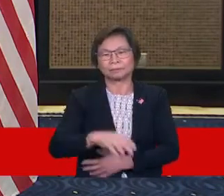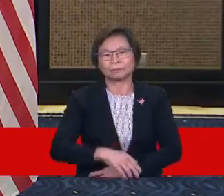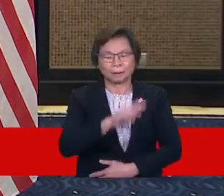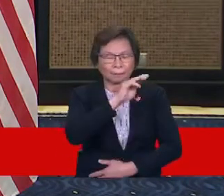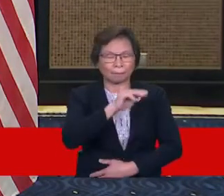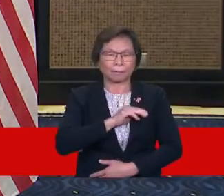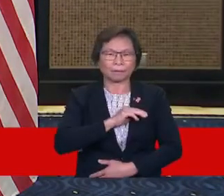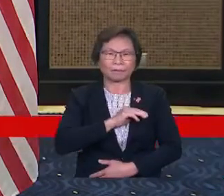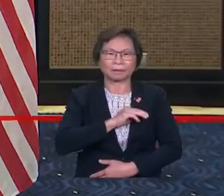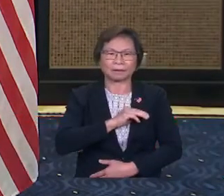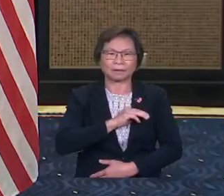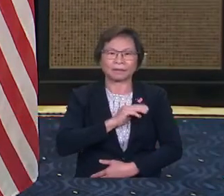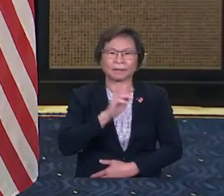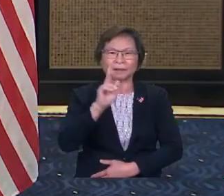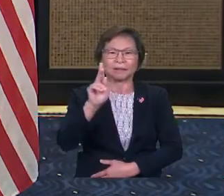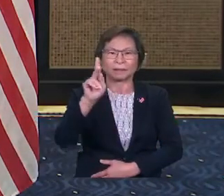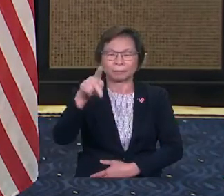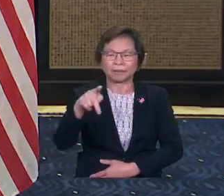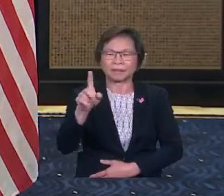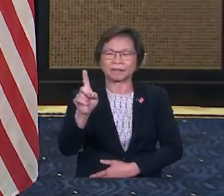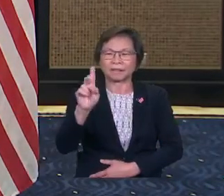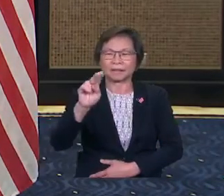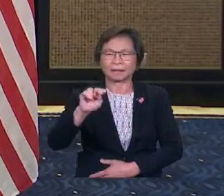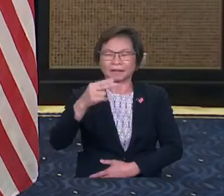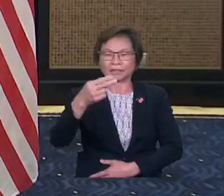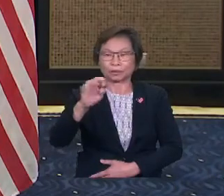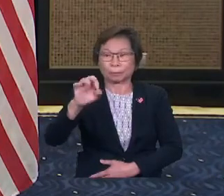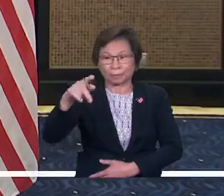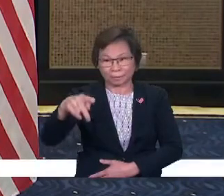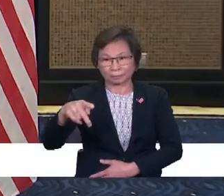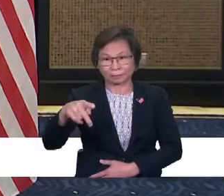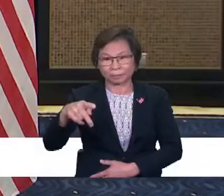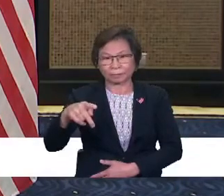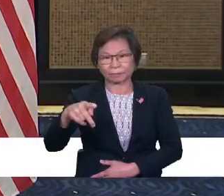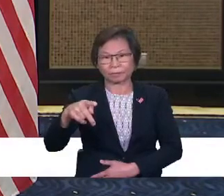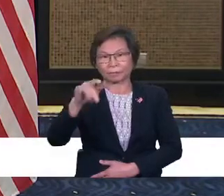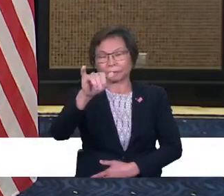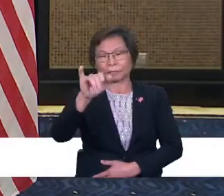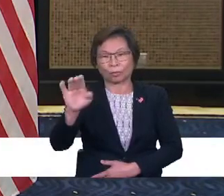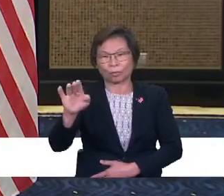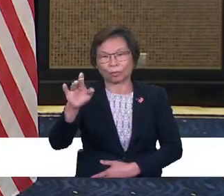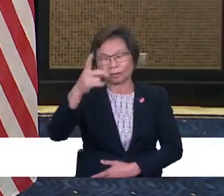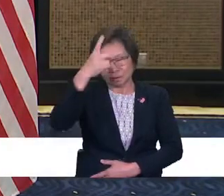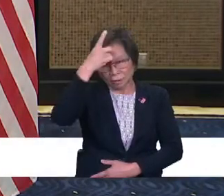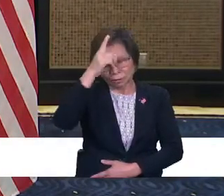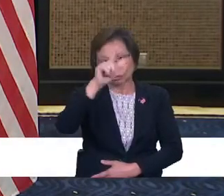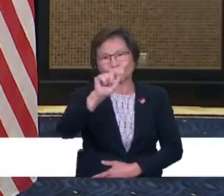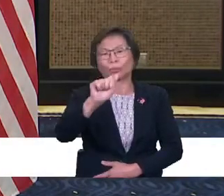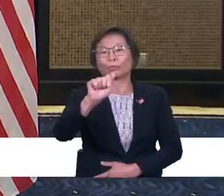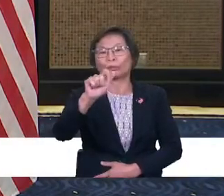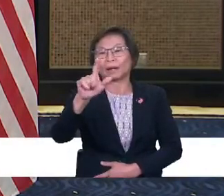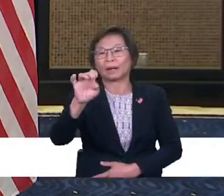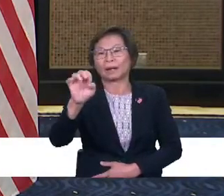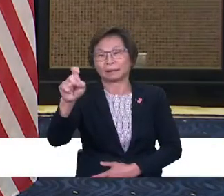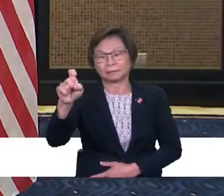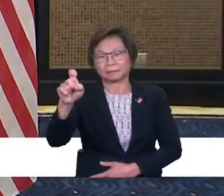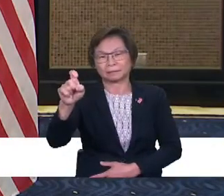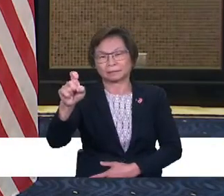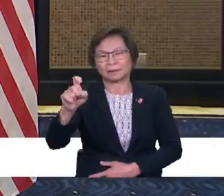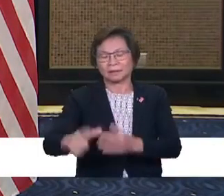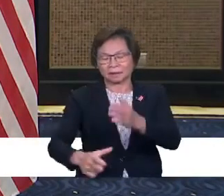Hai menteri perdagangan dalam negeri dan hal ehwal pengguna yang hormat datuela denanta Linggi